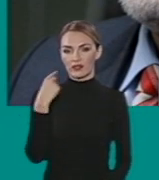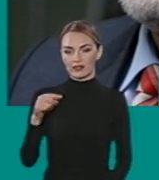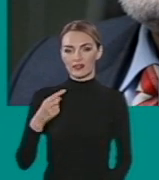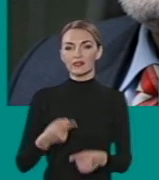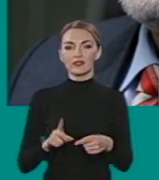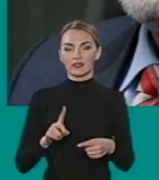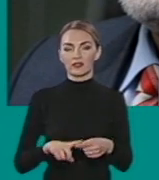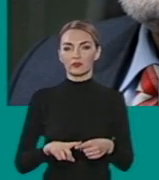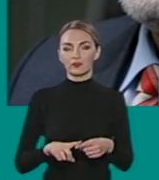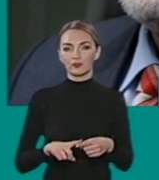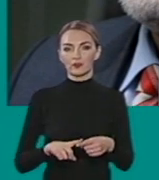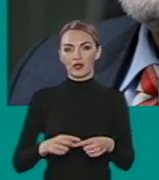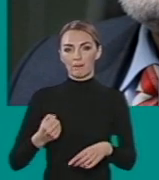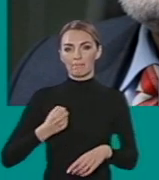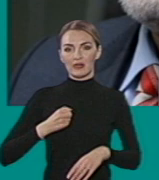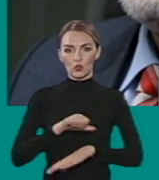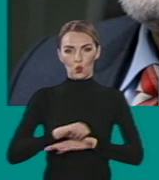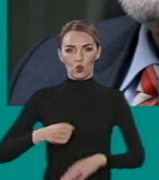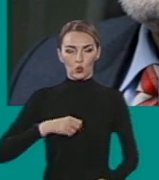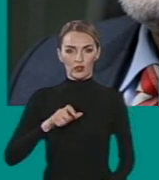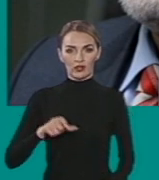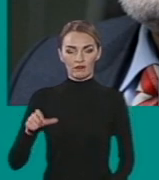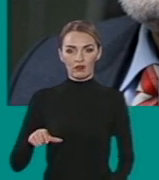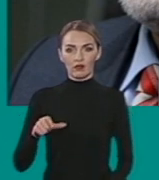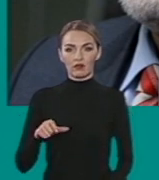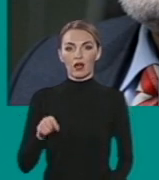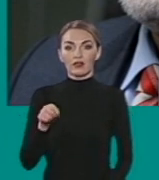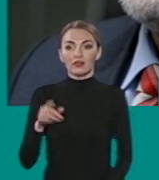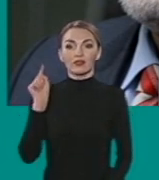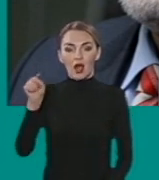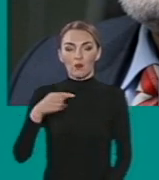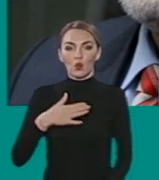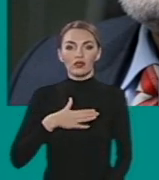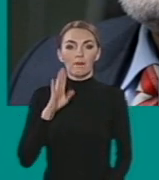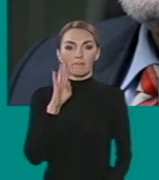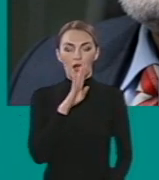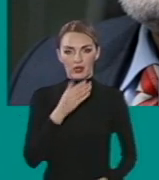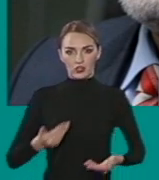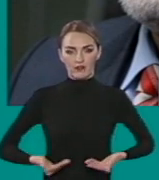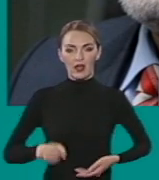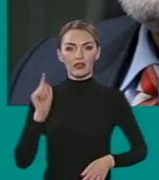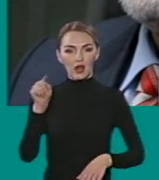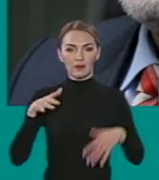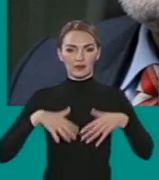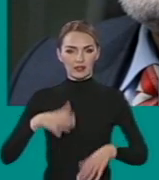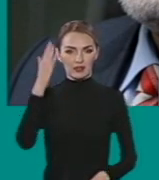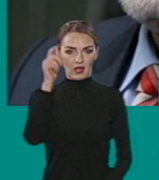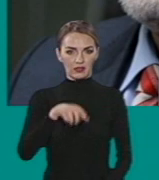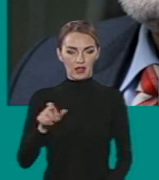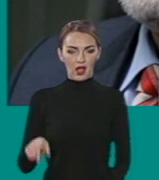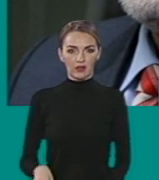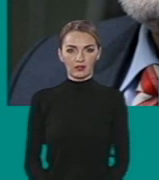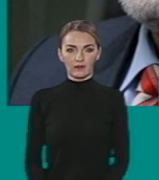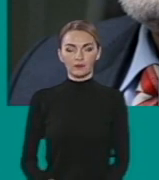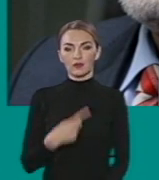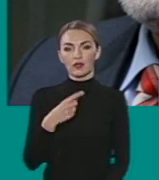цих прикордонників, військових. А там мене мама живе, а там кримські татари. Сьогодні мені от зараз телефонують і кажуть,